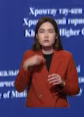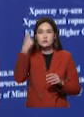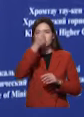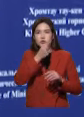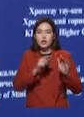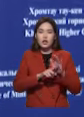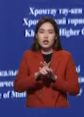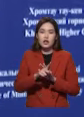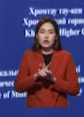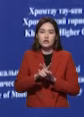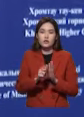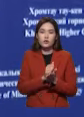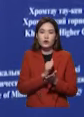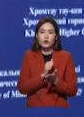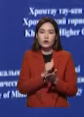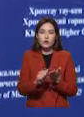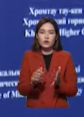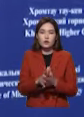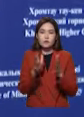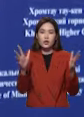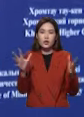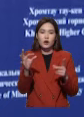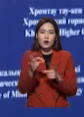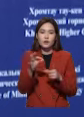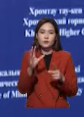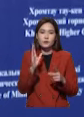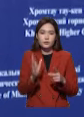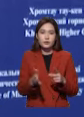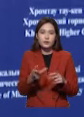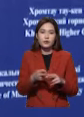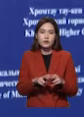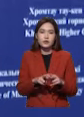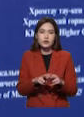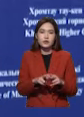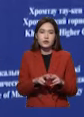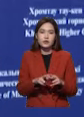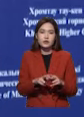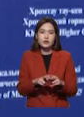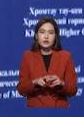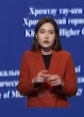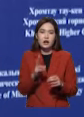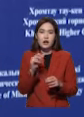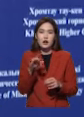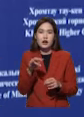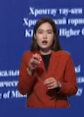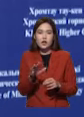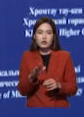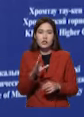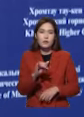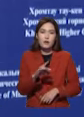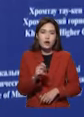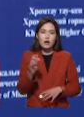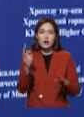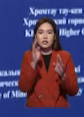жиналған пенсионный накопления болса, соларға біз бүгін қарастырып, басқа жұмысқа аударамыз